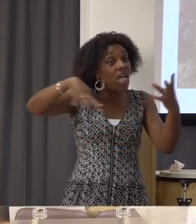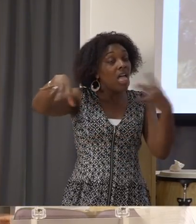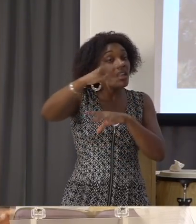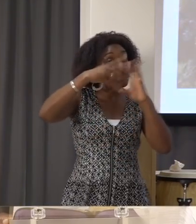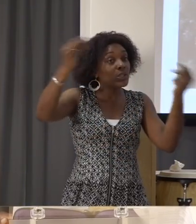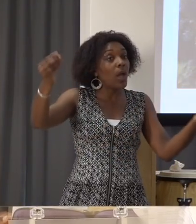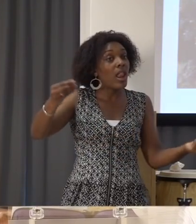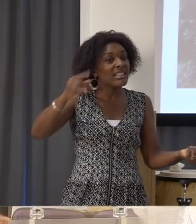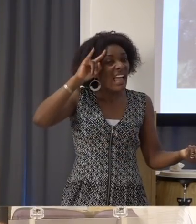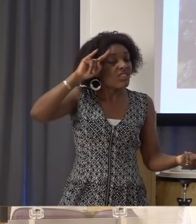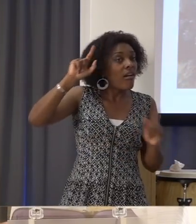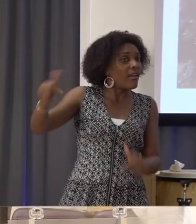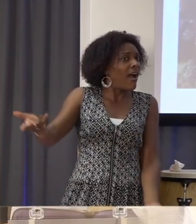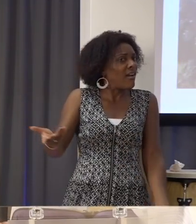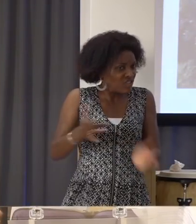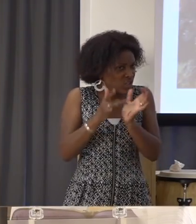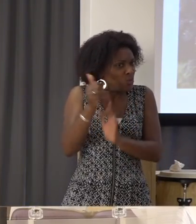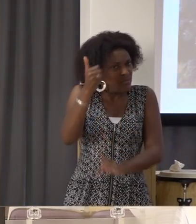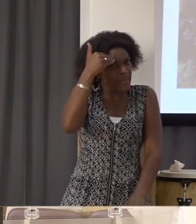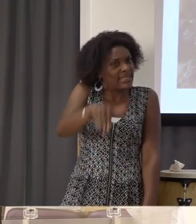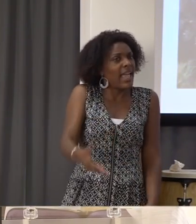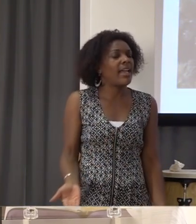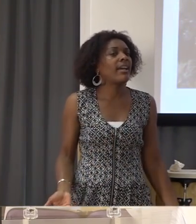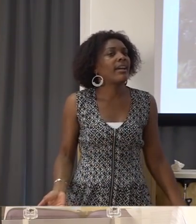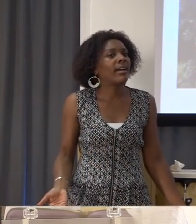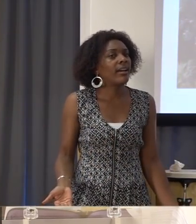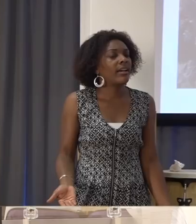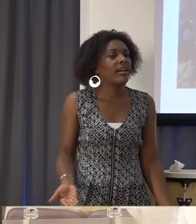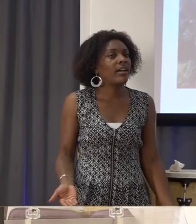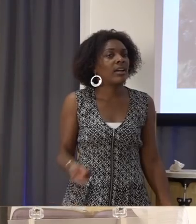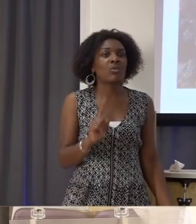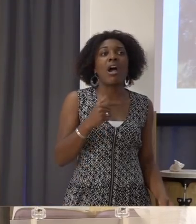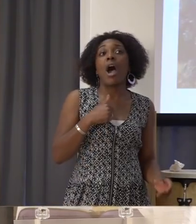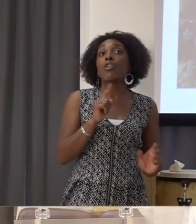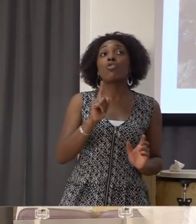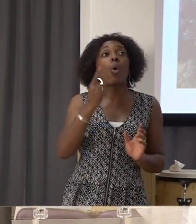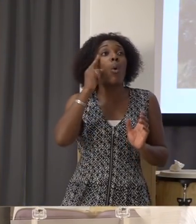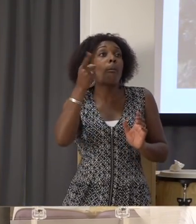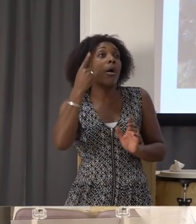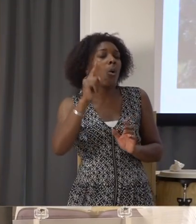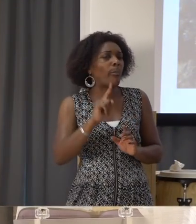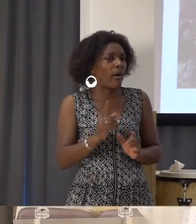Il a dit, l'ennemi vient, mais il ne trouve rien en moi qui l'appartient.